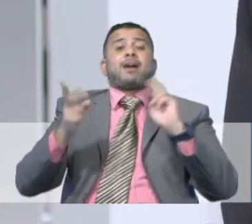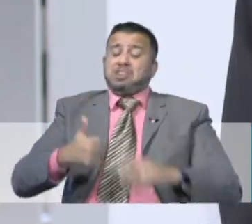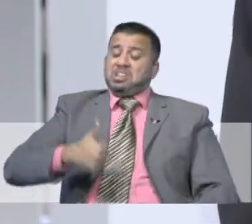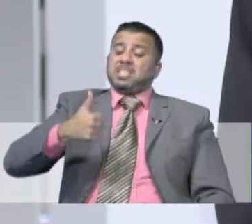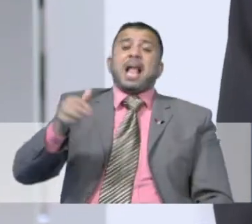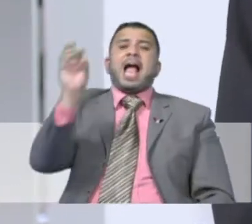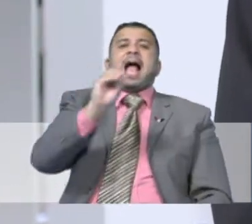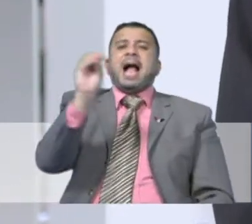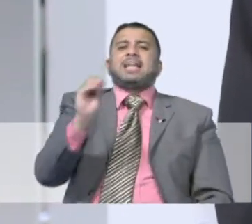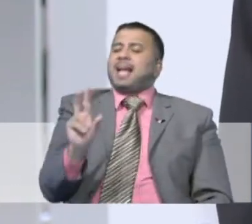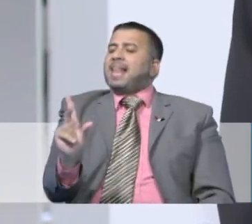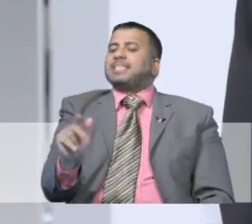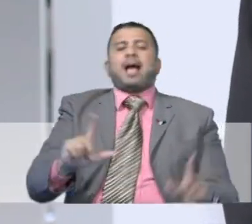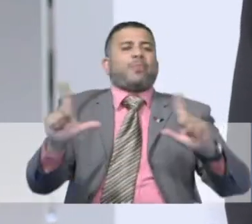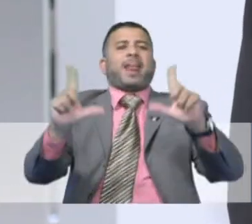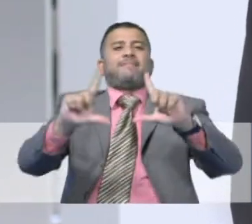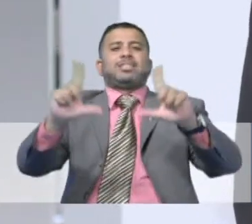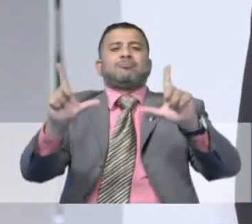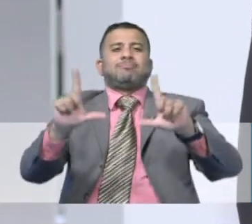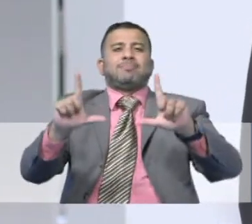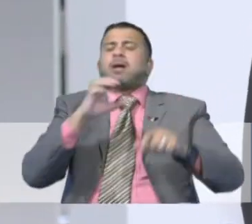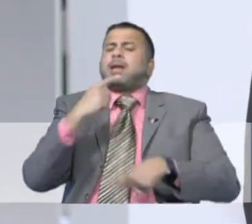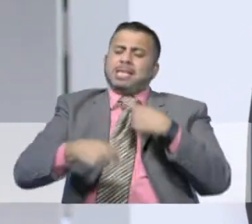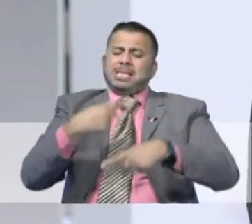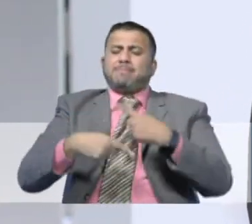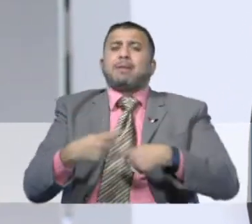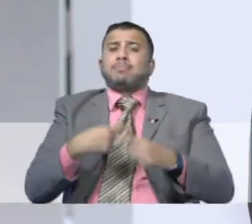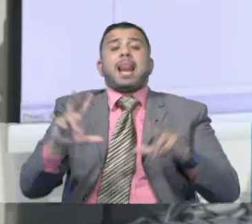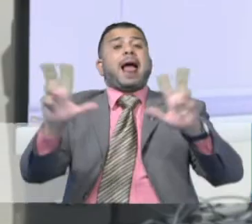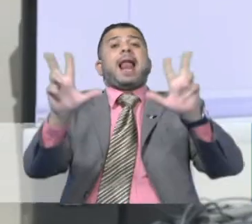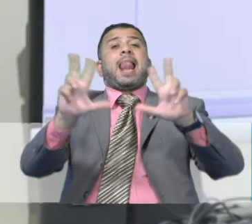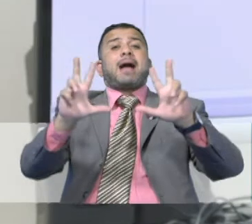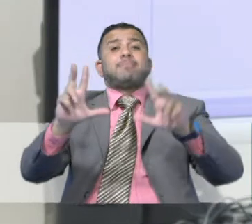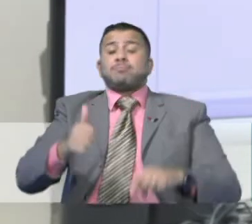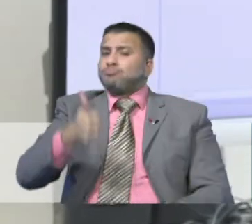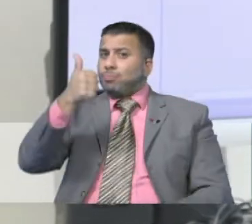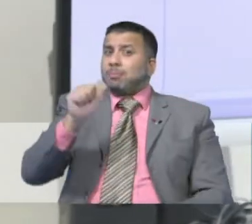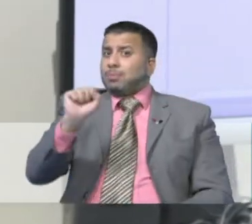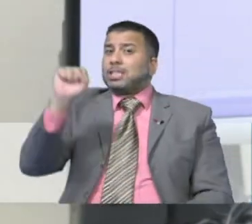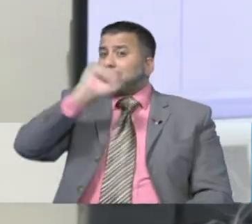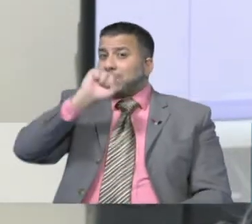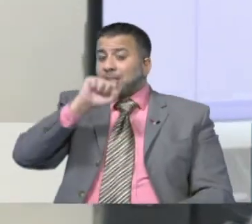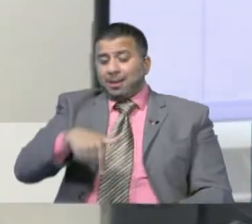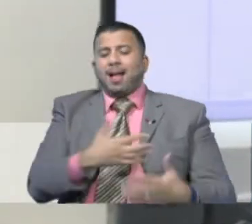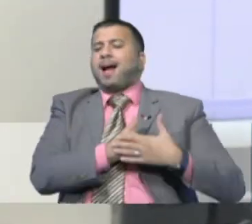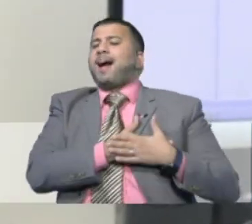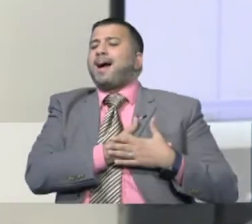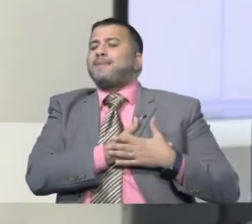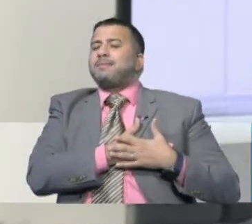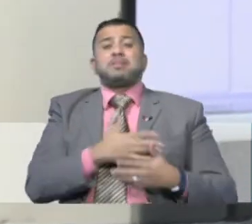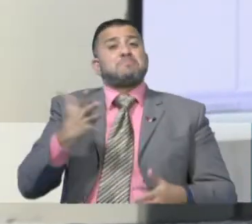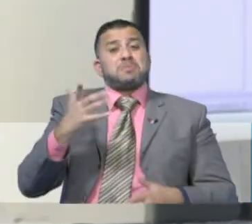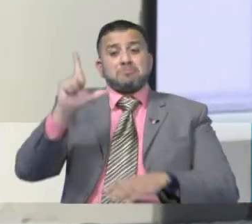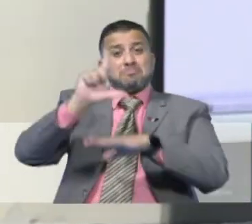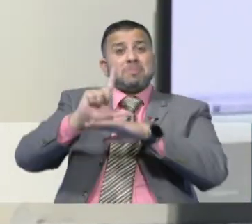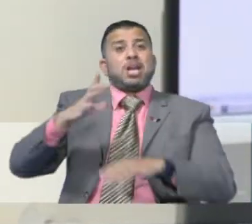بإنجازات هيئة الشارقة للإذاعة والتلفزيون، وذلك استكمالاً للمسيرة الإعلامية التي بدأتها إمارتنا الحبيبة بقيادة صاحب